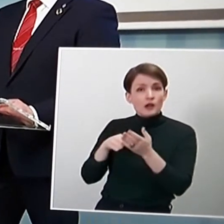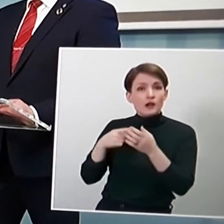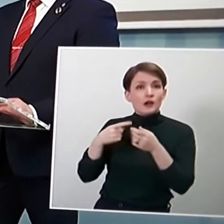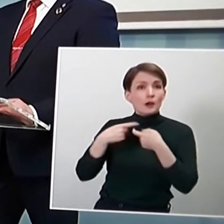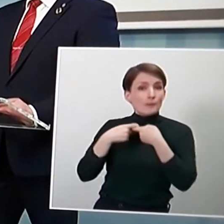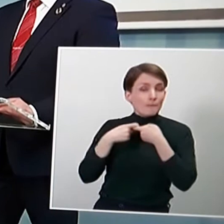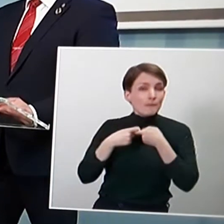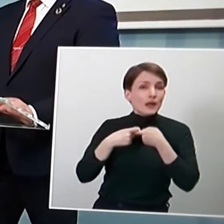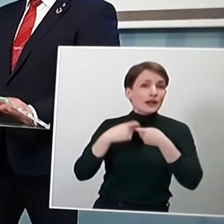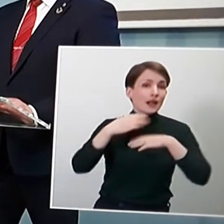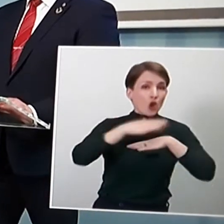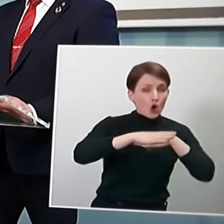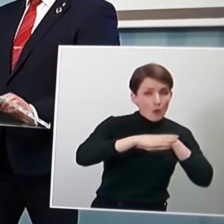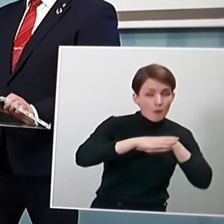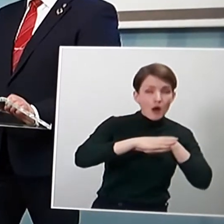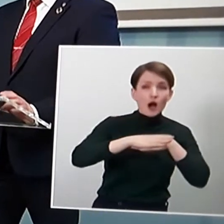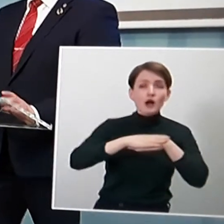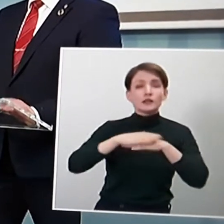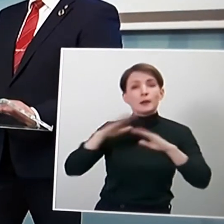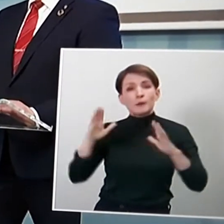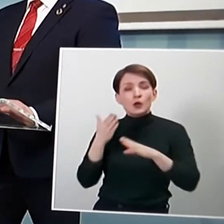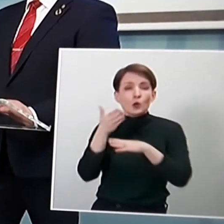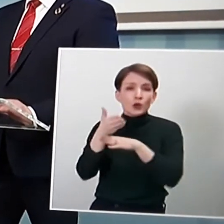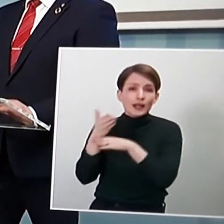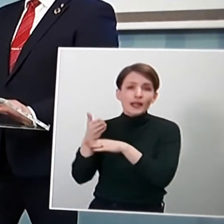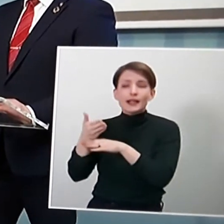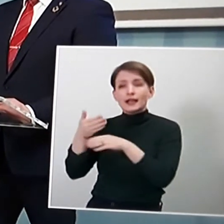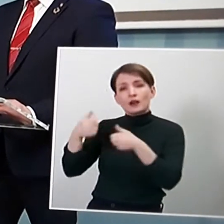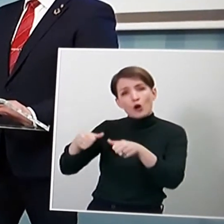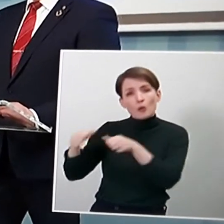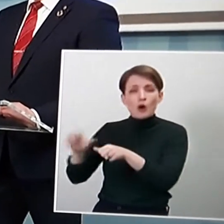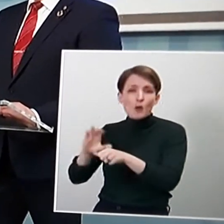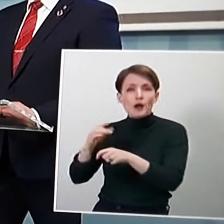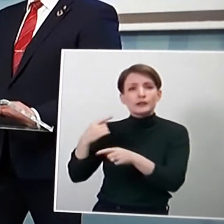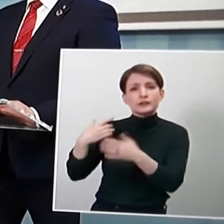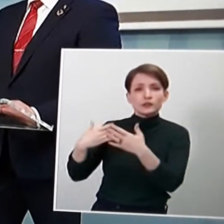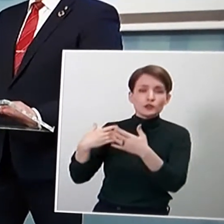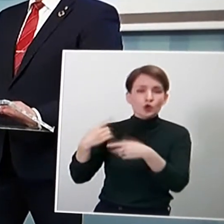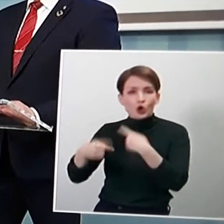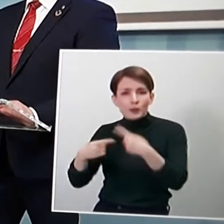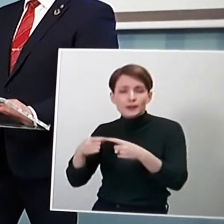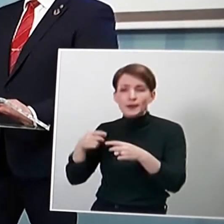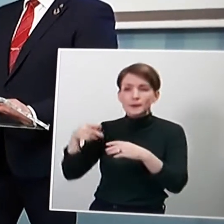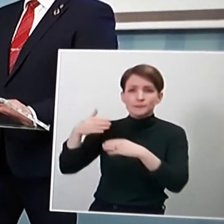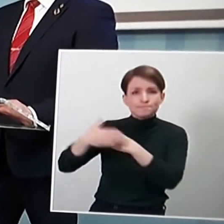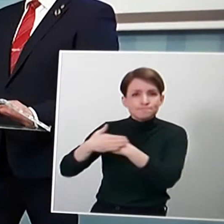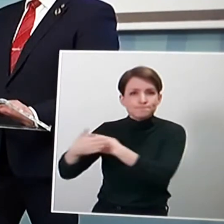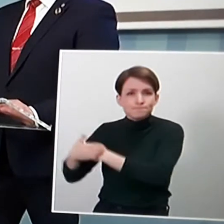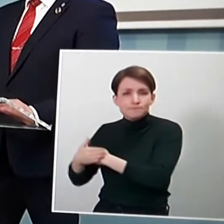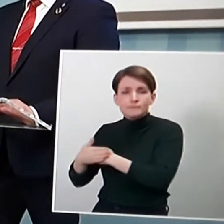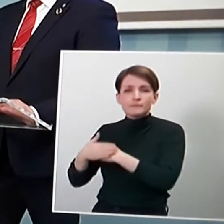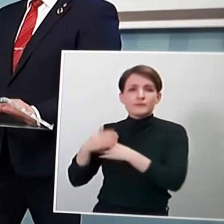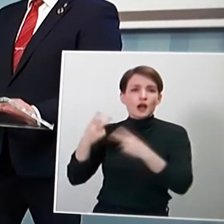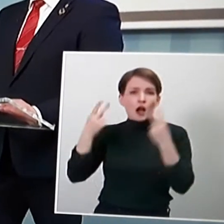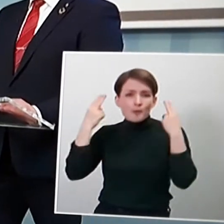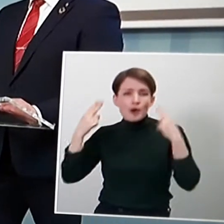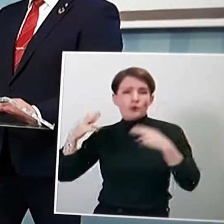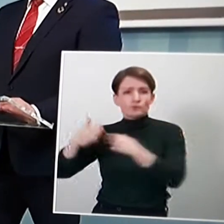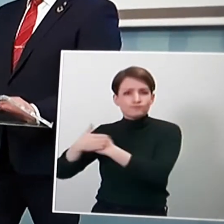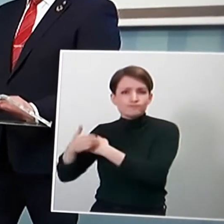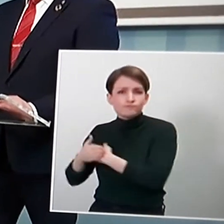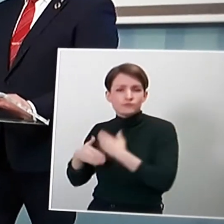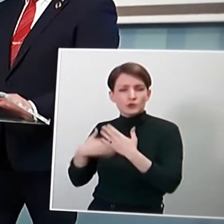perhelomat, pikkuliikkeiden toimintaa, ajetaan alas palvelut kampaamoineen vain sen takia, että bileet halutaan kuria